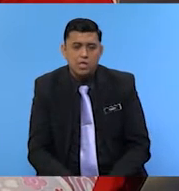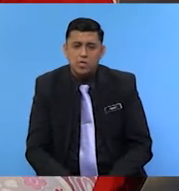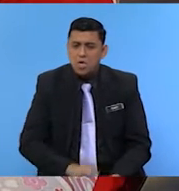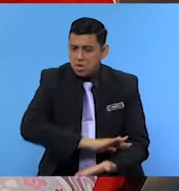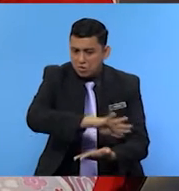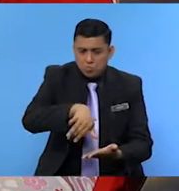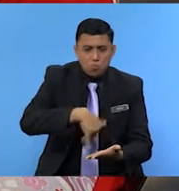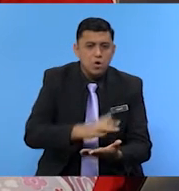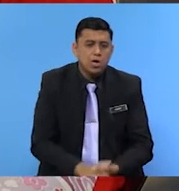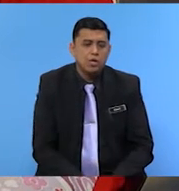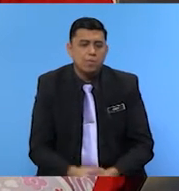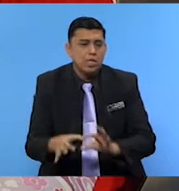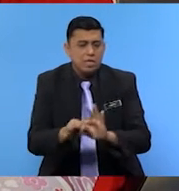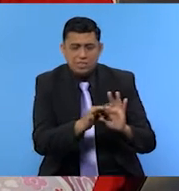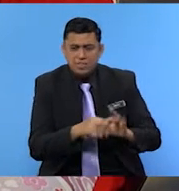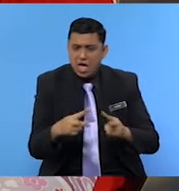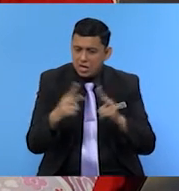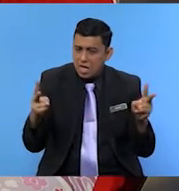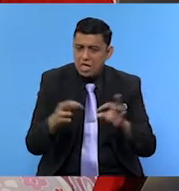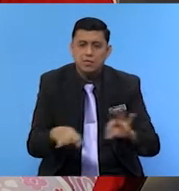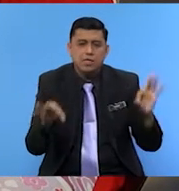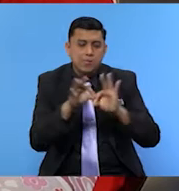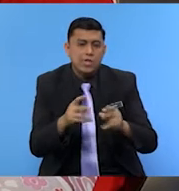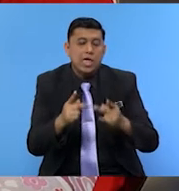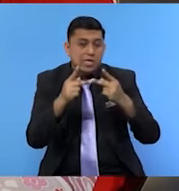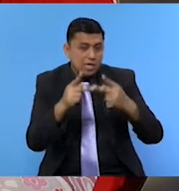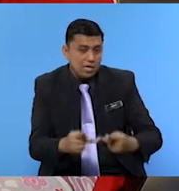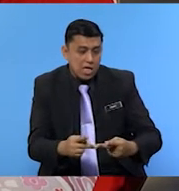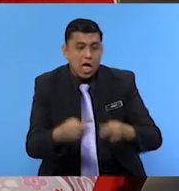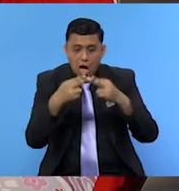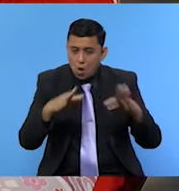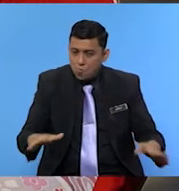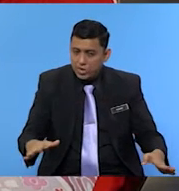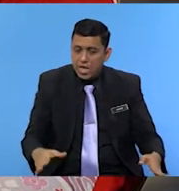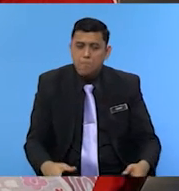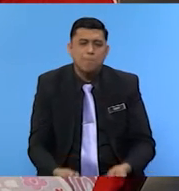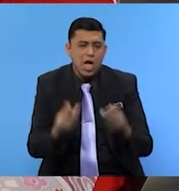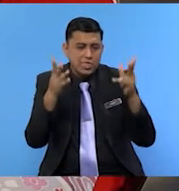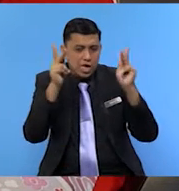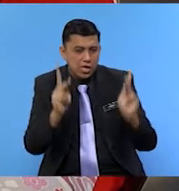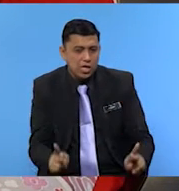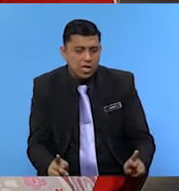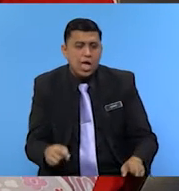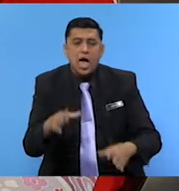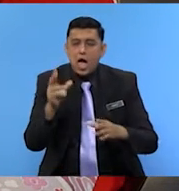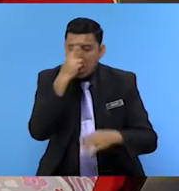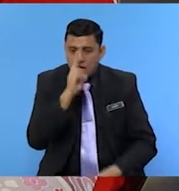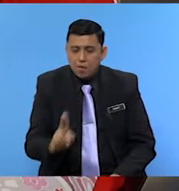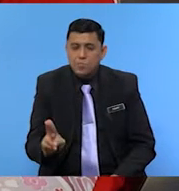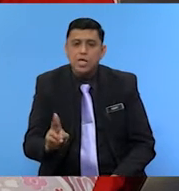keseluruhan, perpaduan kaum merupakan antara faktor terpenting dalam mengekalkan keharmonian masyarakat berbilang kaum dan agama di